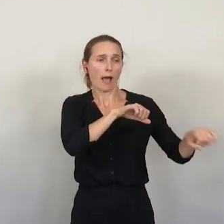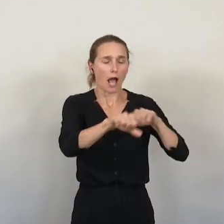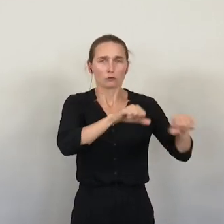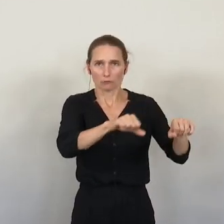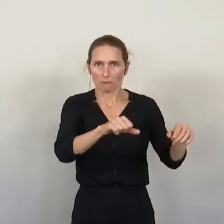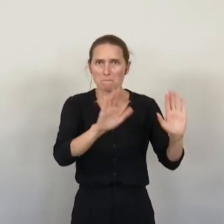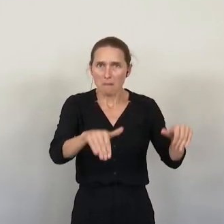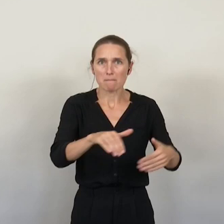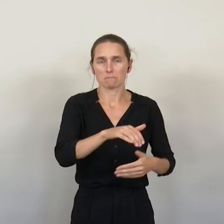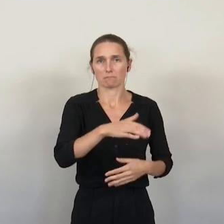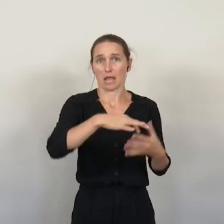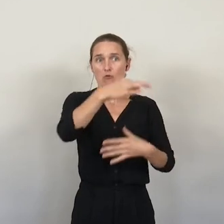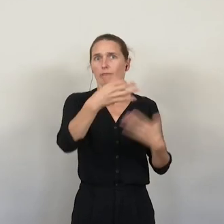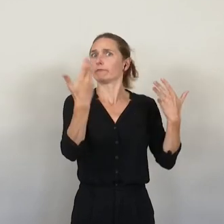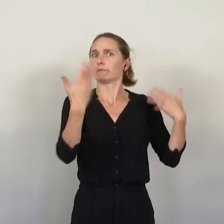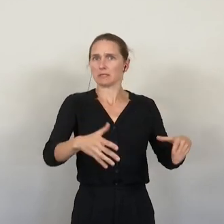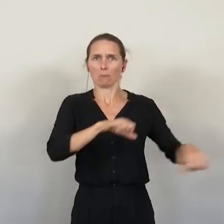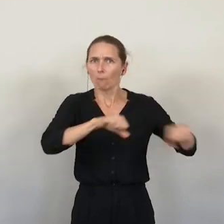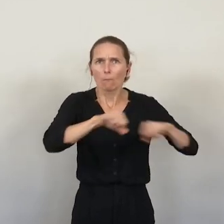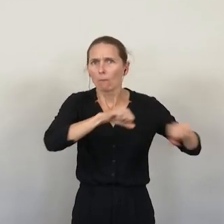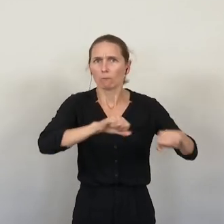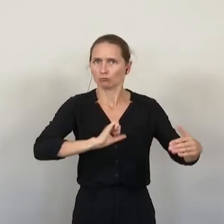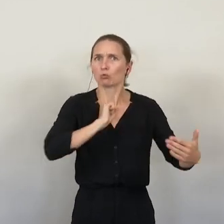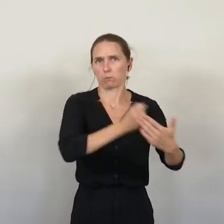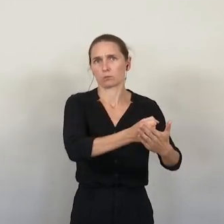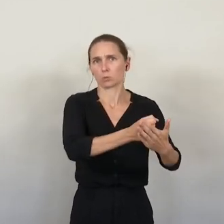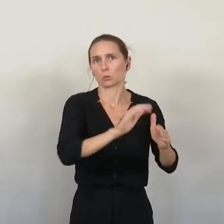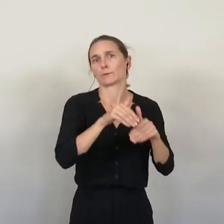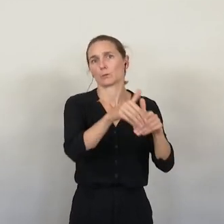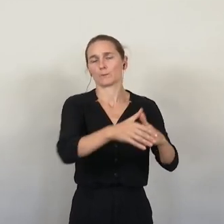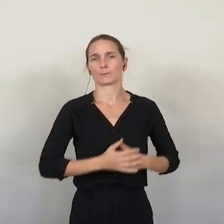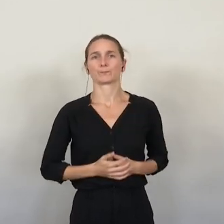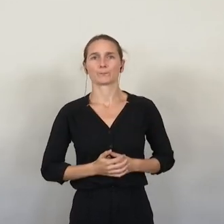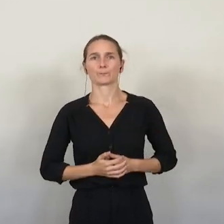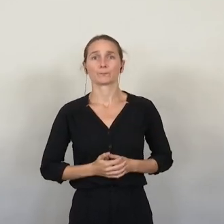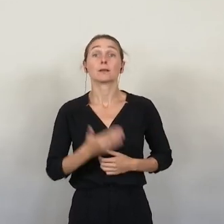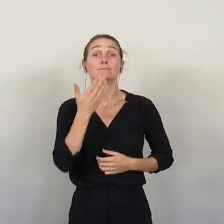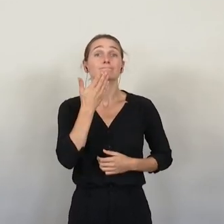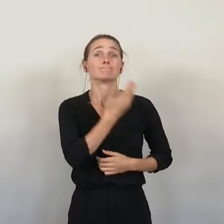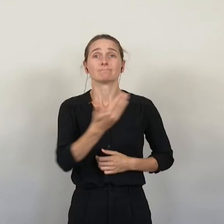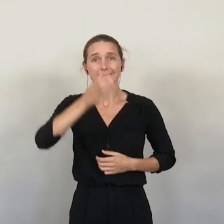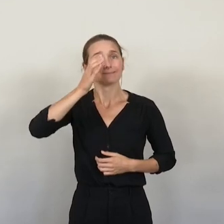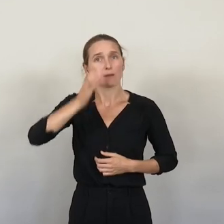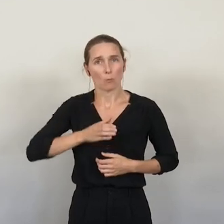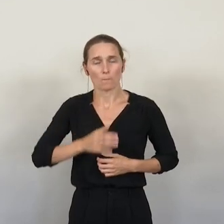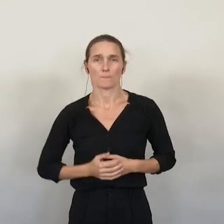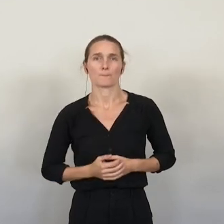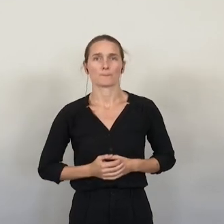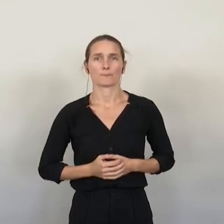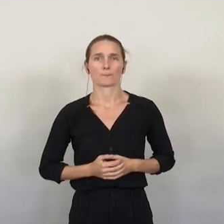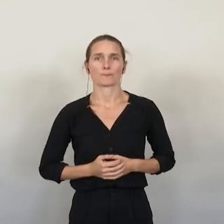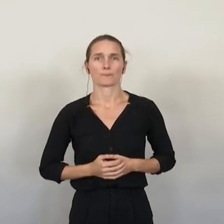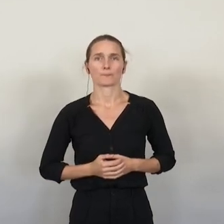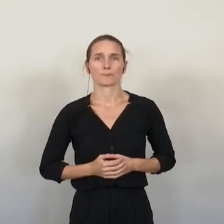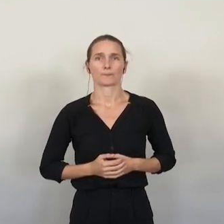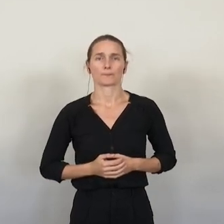extrêmement actif dans la vie civile merci beaucoup et sans plus attendre